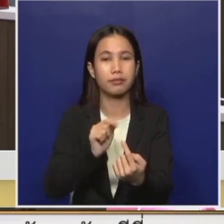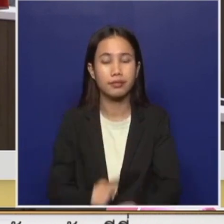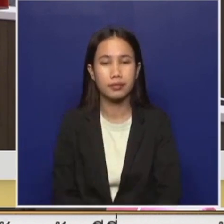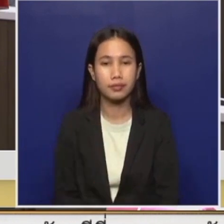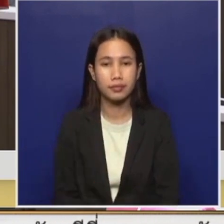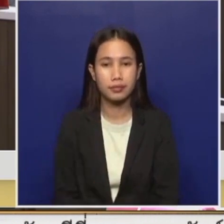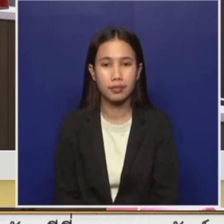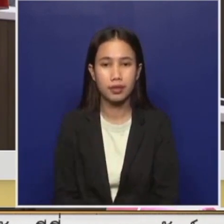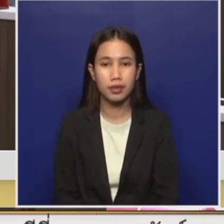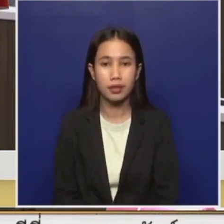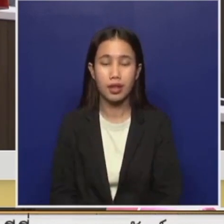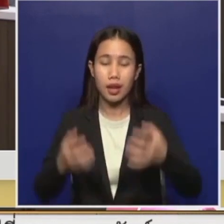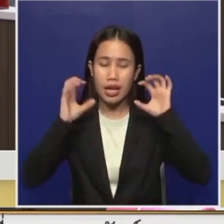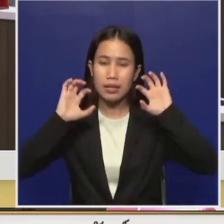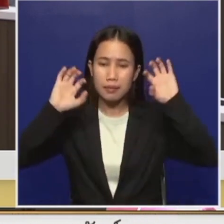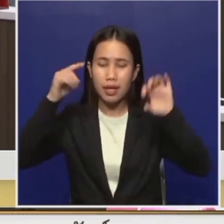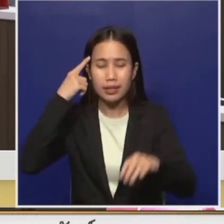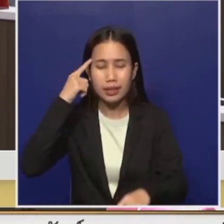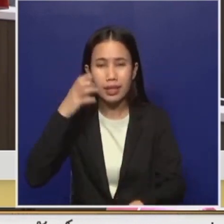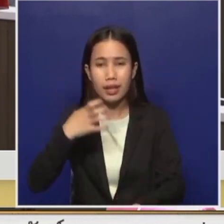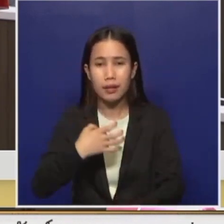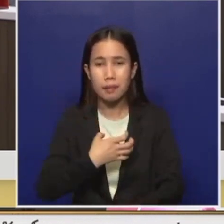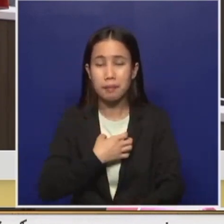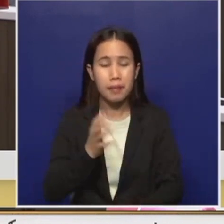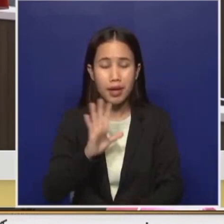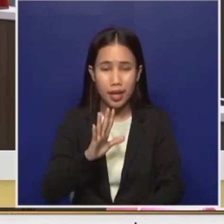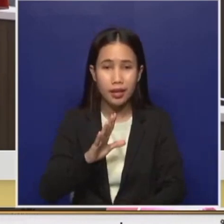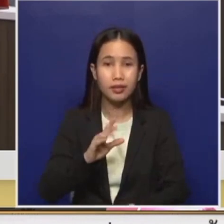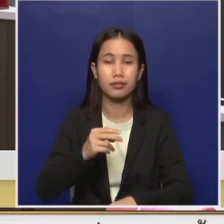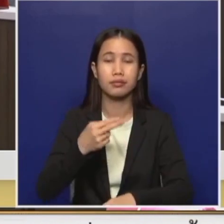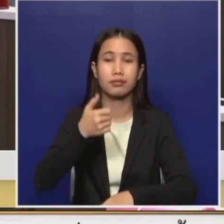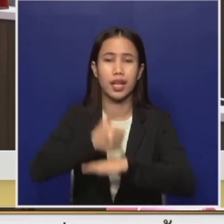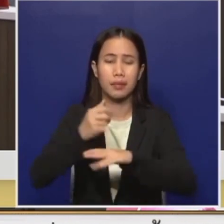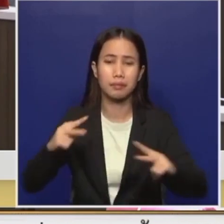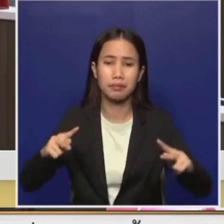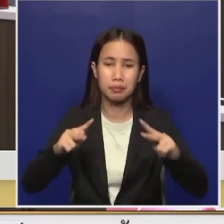รัฐบาลนี้คงไม่ได้อยากให้เอารัฐมตรีมาเป็แค่ปรายสนี